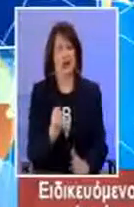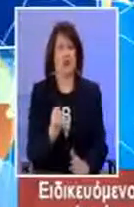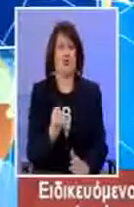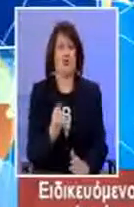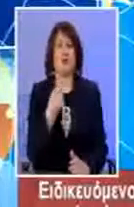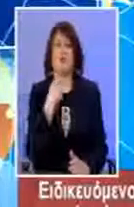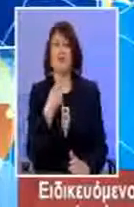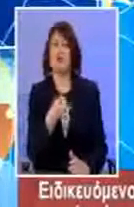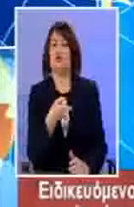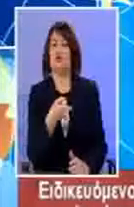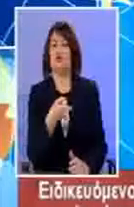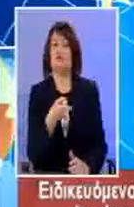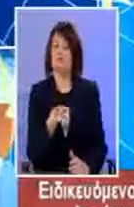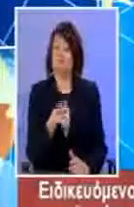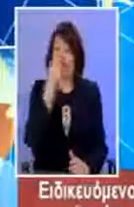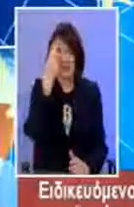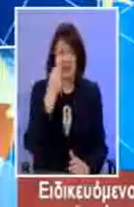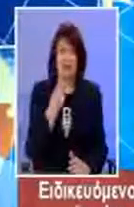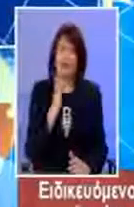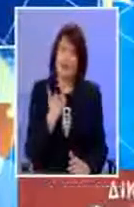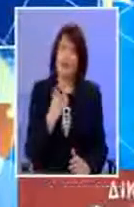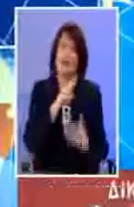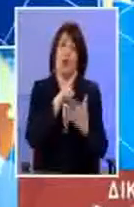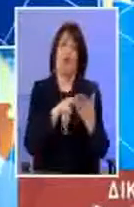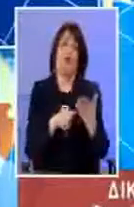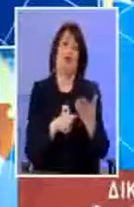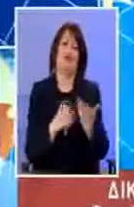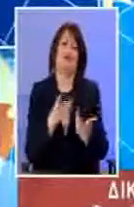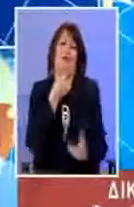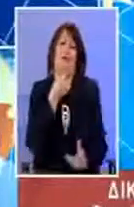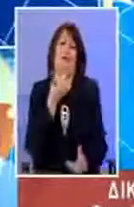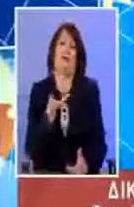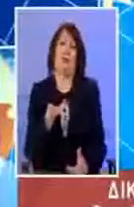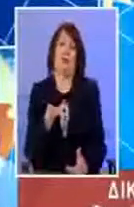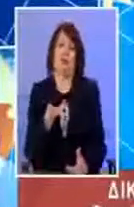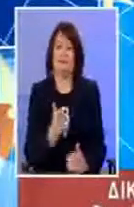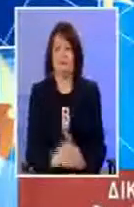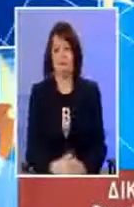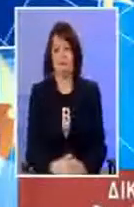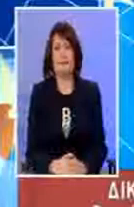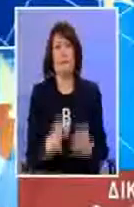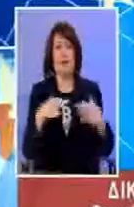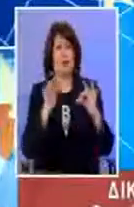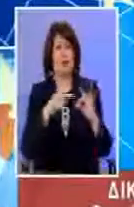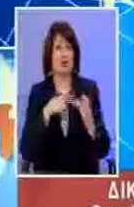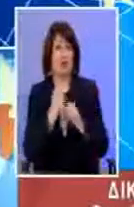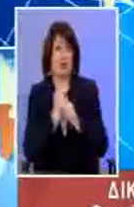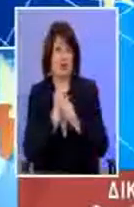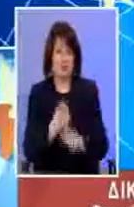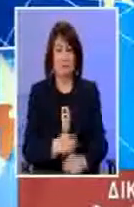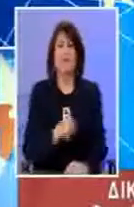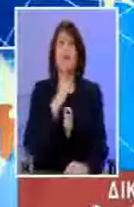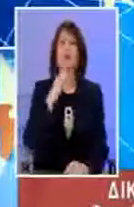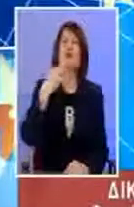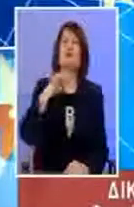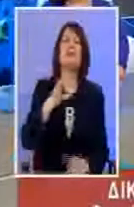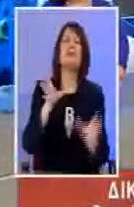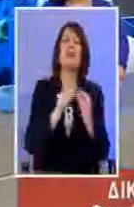έτσι ώστε ακριβώς οι τυφλοί να μπορούν να διαβαστούν. Να μπορούν, ναι, εύκολα. Ναι. Θα είναι εξ αρχή σωστά η δουλειά, δηλαδή. Όπως και οι